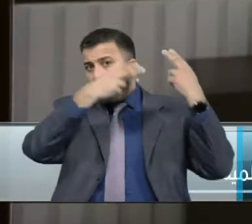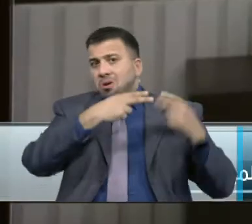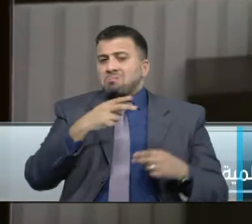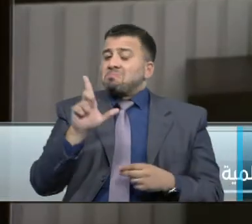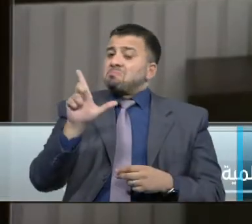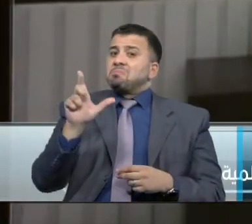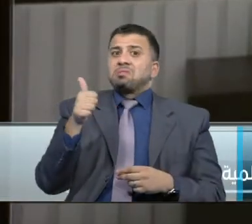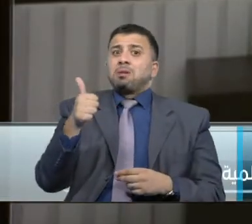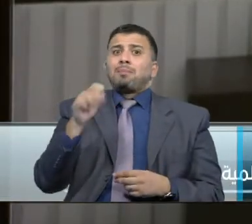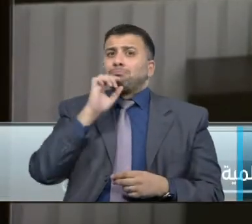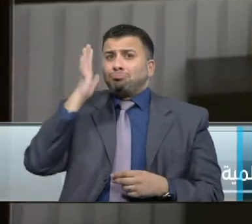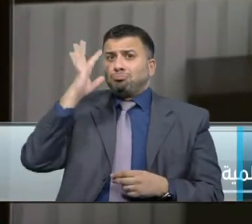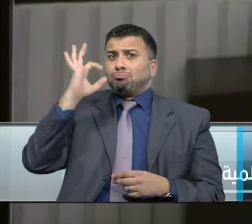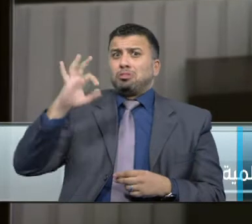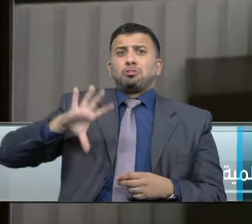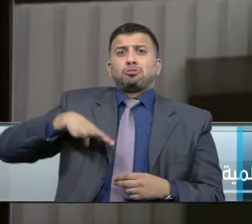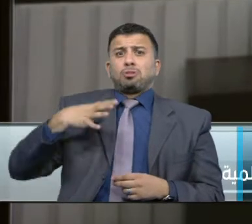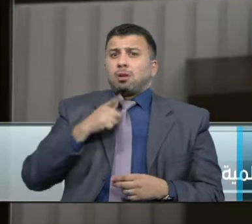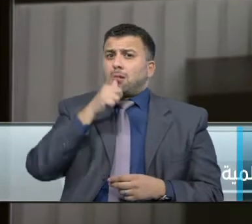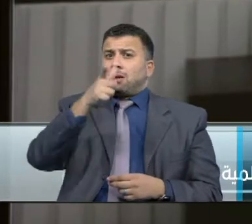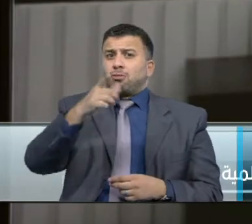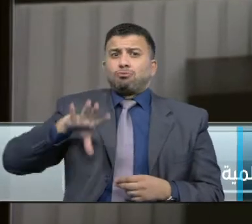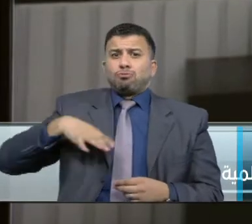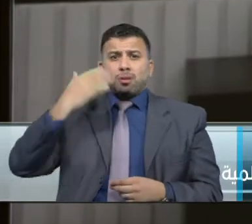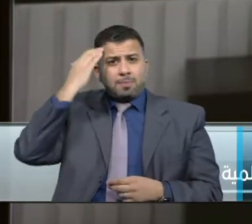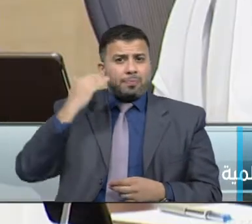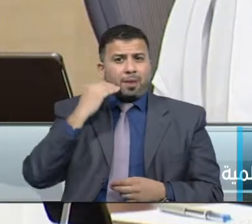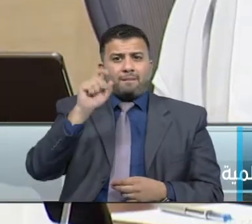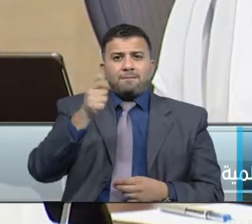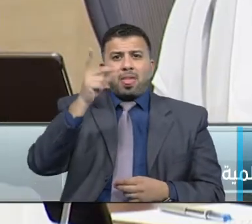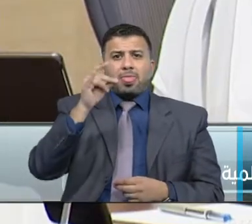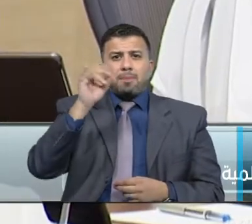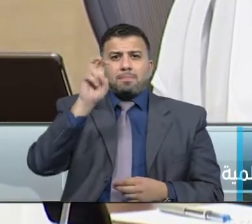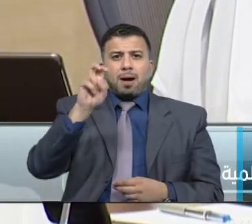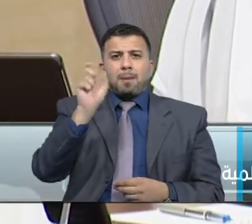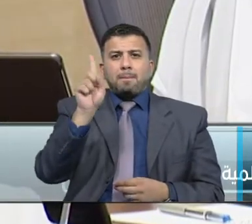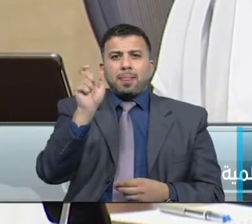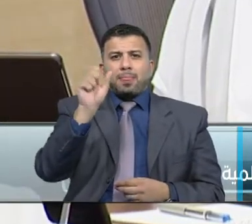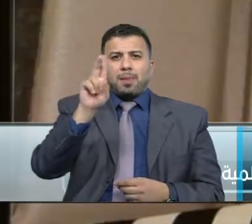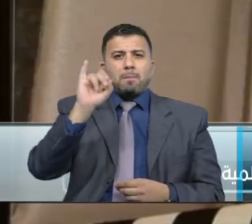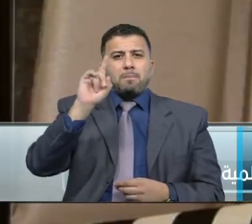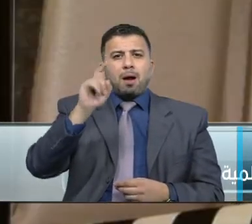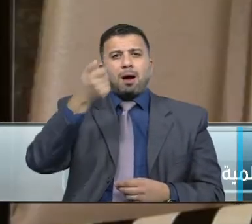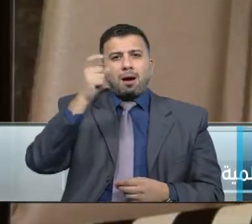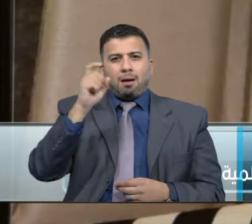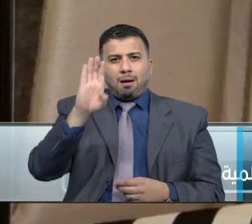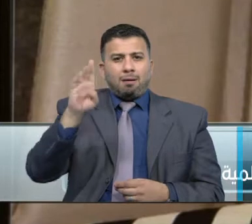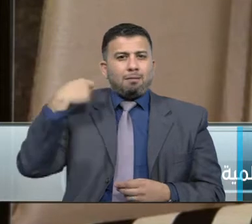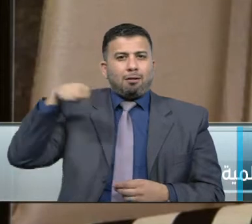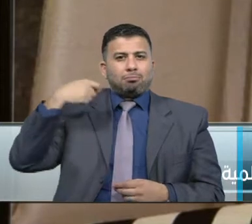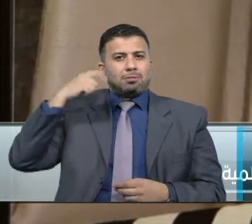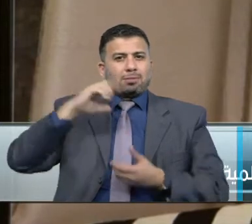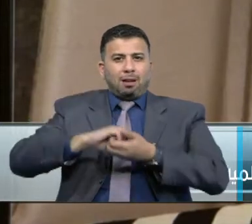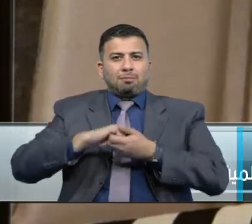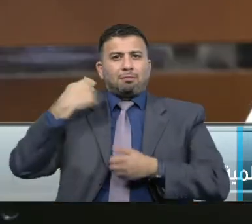للقيادة الرشيدة. وأشاد معاليه بدور سمو الشيخة فاطمة بنت مبارك رئيسة الاتحاد النسائي العام، رئيسة